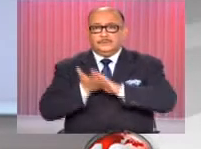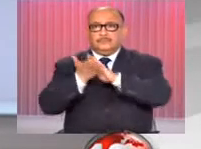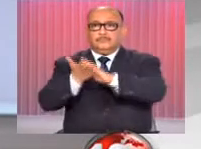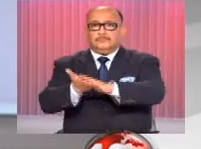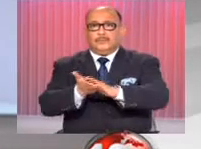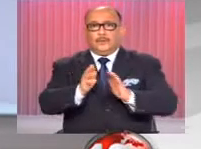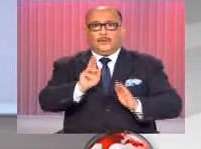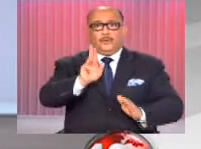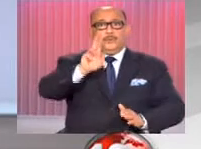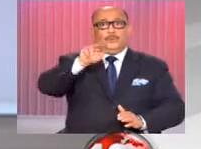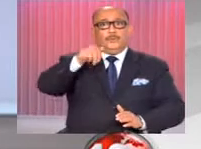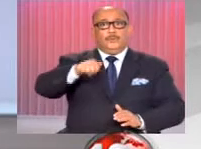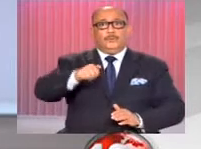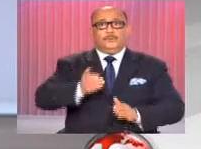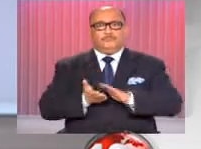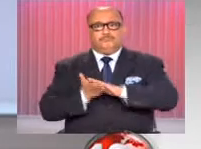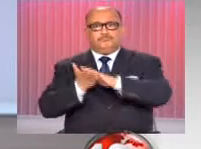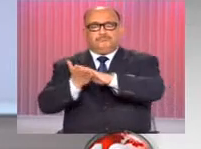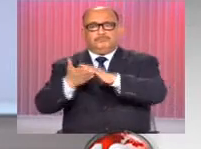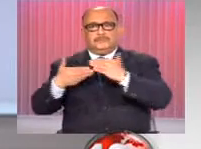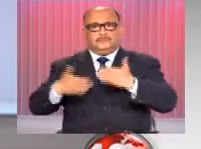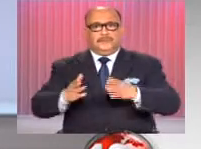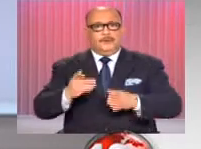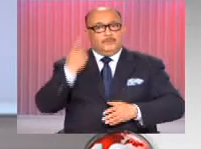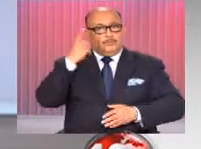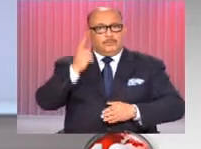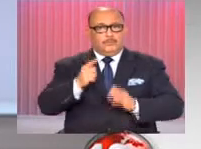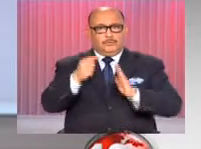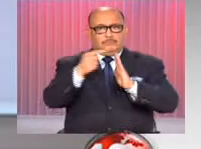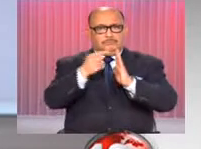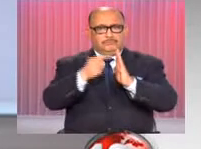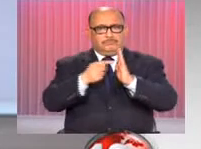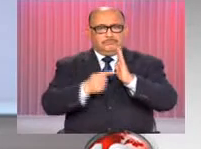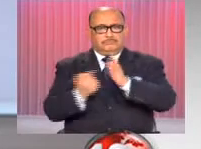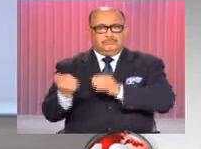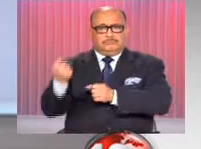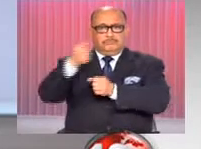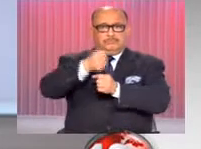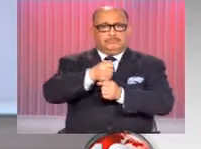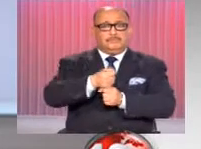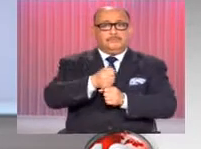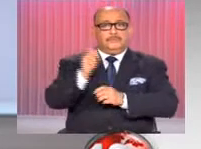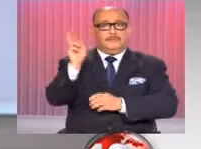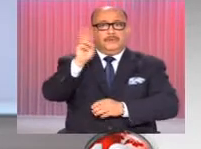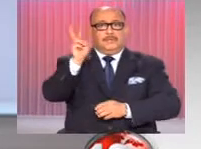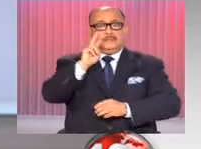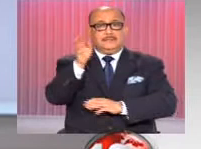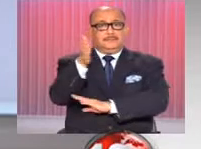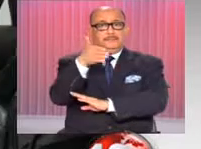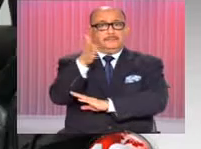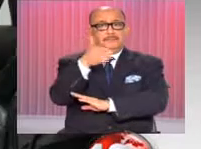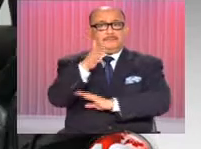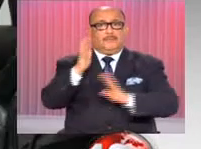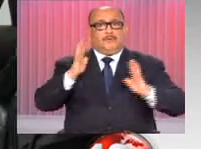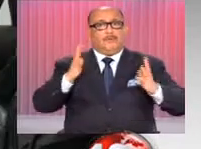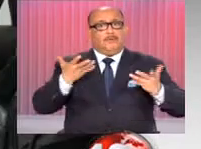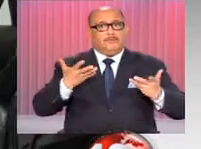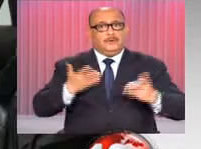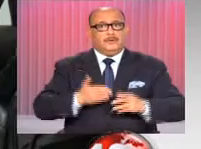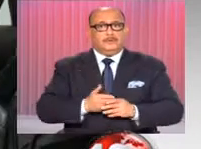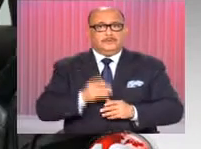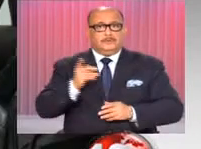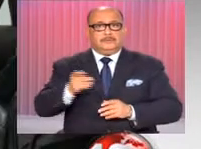إعلان الدولة الفلسطينية إلى الأمم المتحدة اليوم، يدعو إلى إبرام اتفاق سلام مع إسرائيل خلال